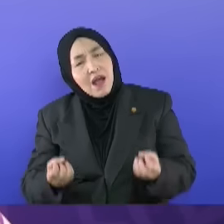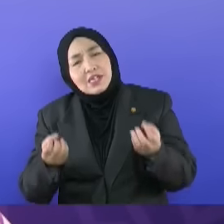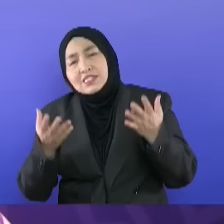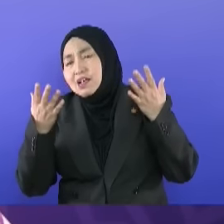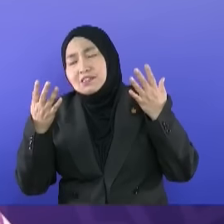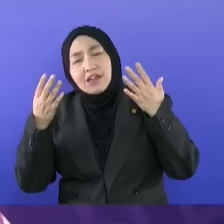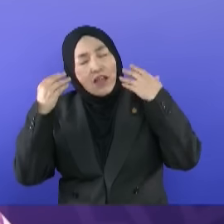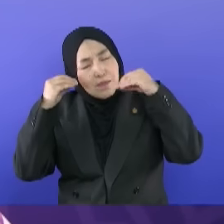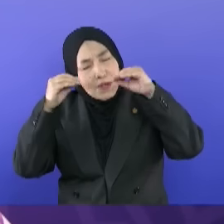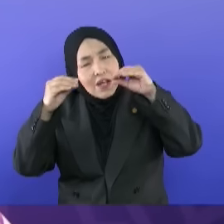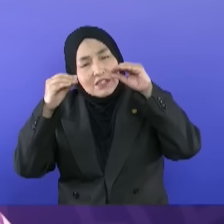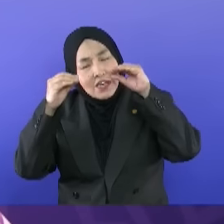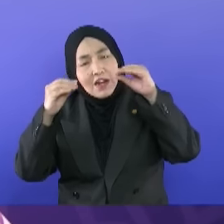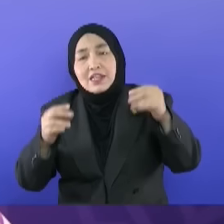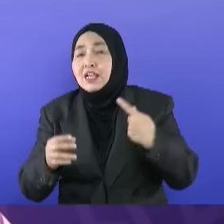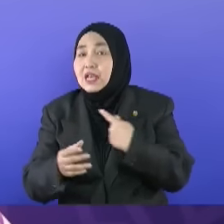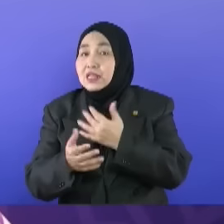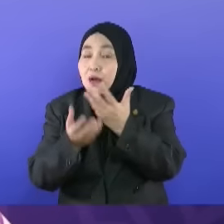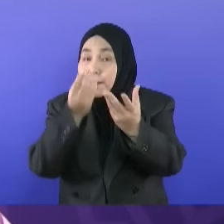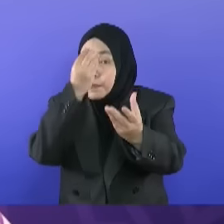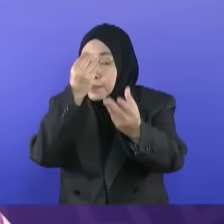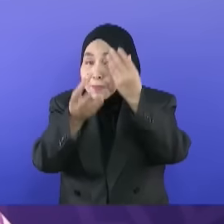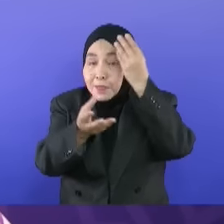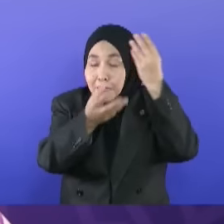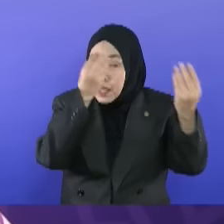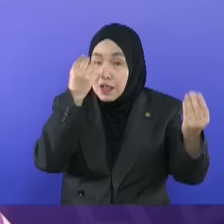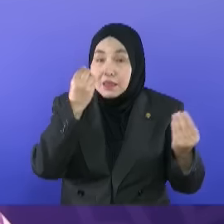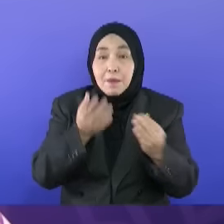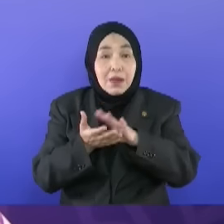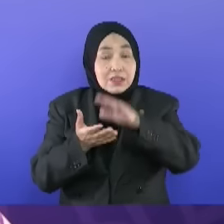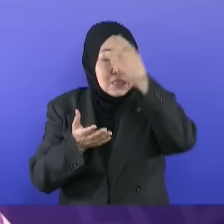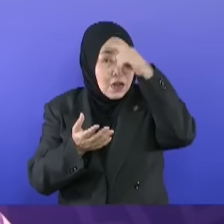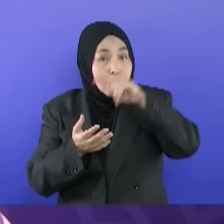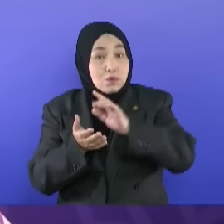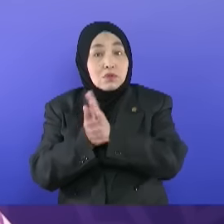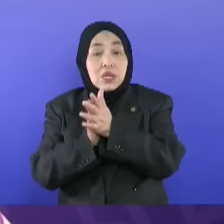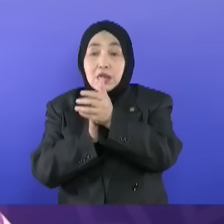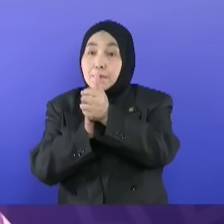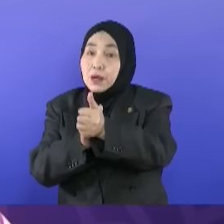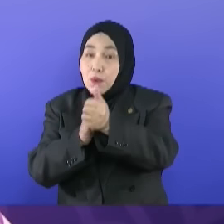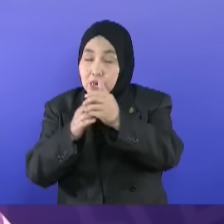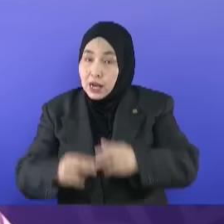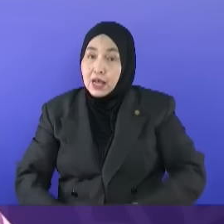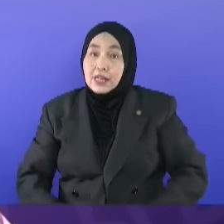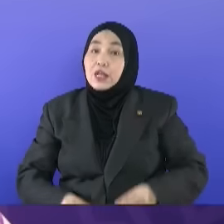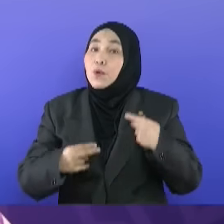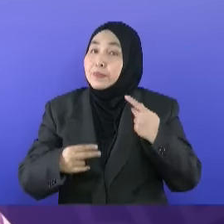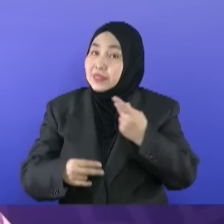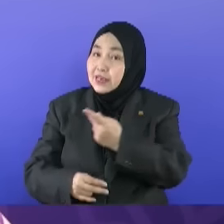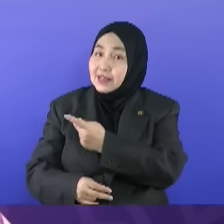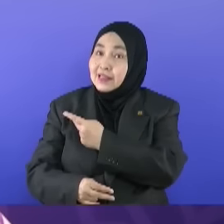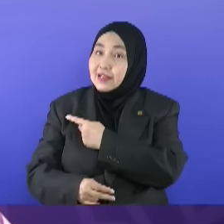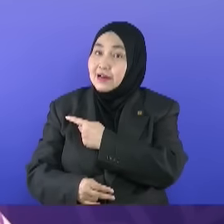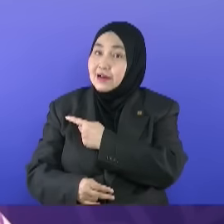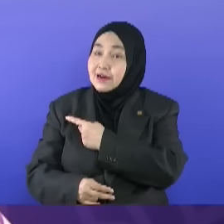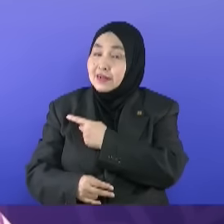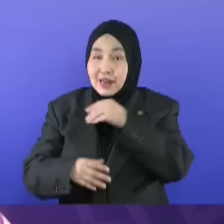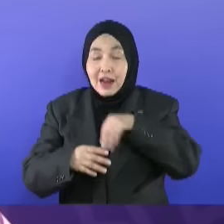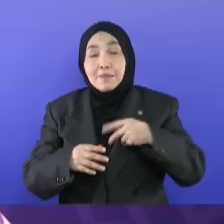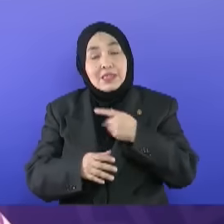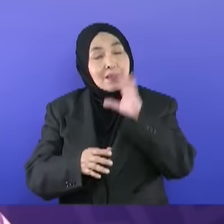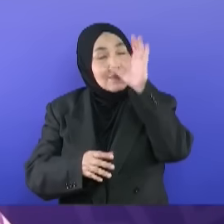pengajaran-pengajaran penting untuk sama-sama kita ambil pengajaran untuk menjadikan peduan panduan dalam kehidupan kita er dalam